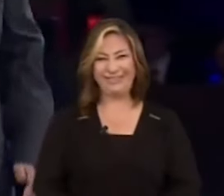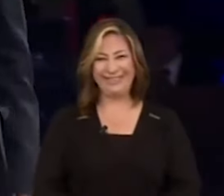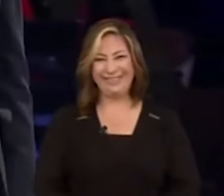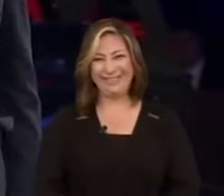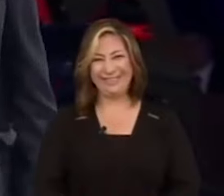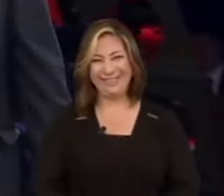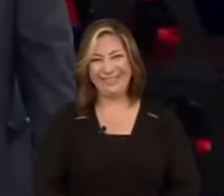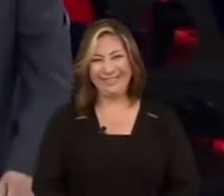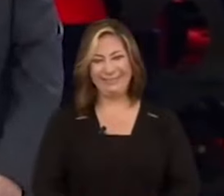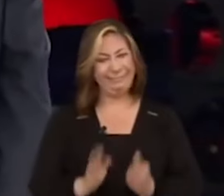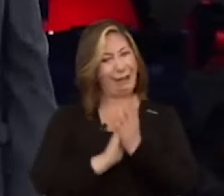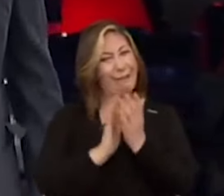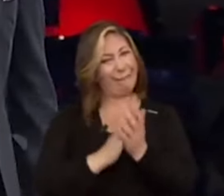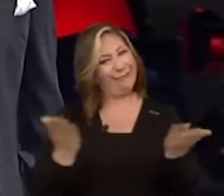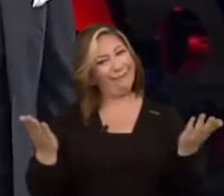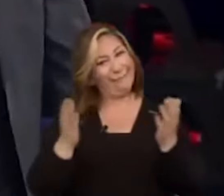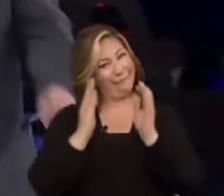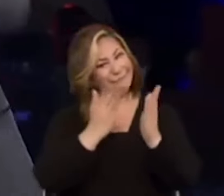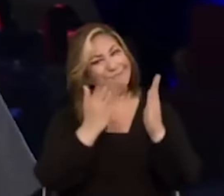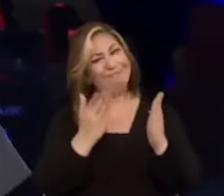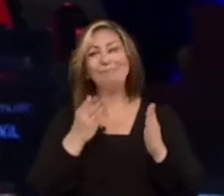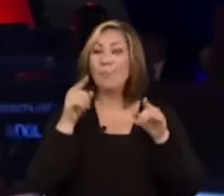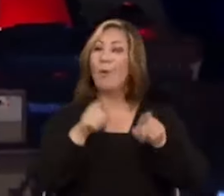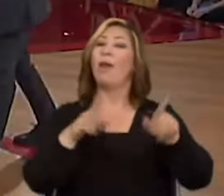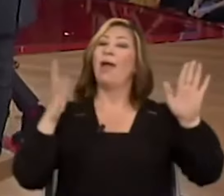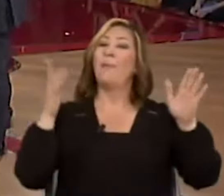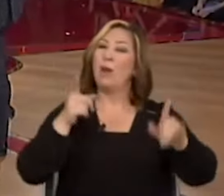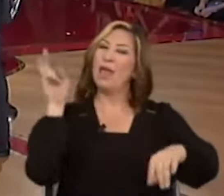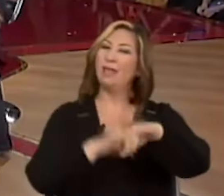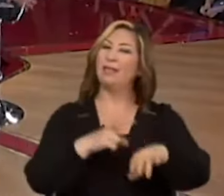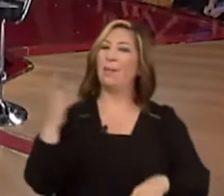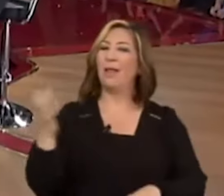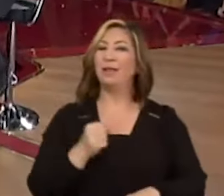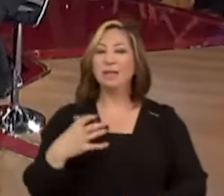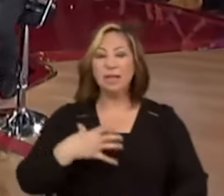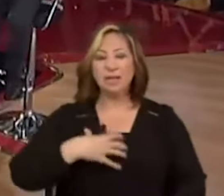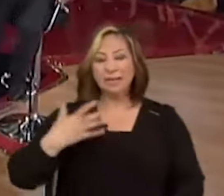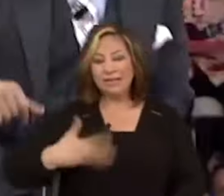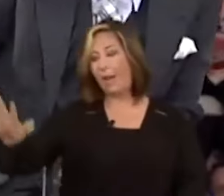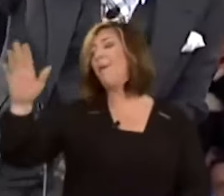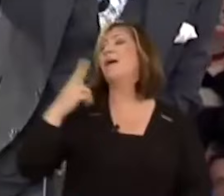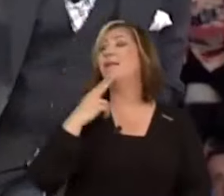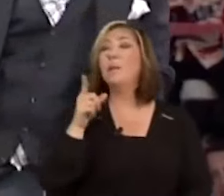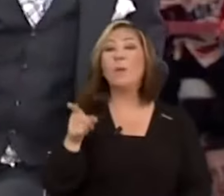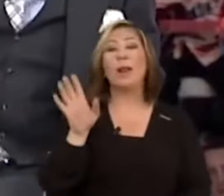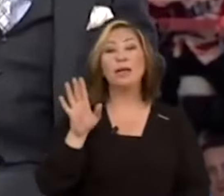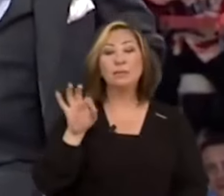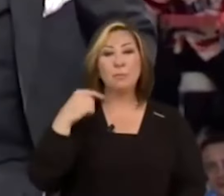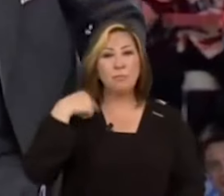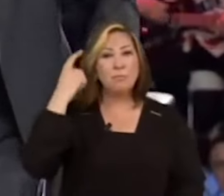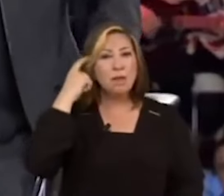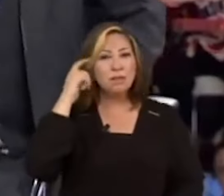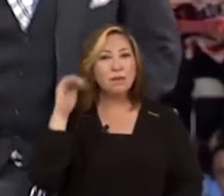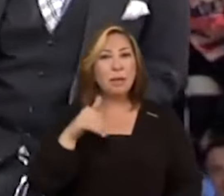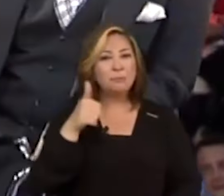Böyle. Kim yazdı abi sözleri? Bravo. İşte bravo. Böyle, böyle intikam alınır. Kendisini evet. Sevmeyen kadından böyle. Şimdi bana mantıklı